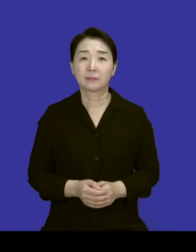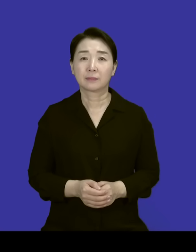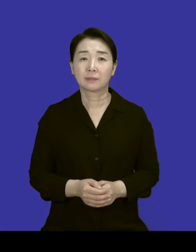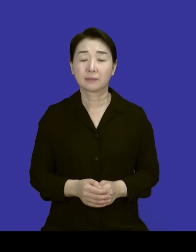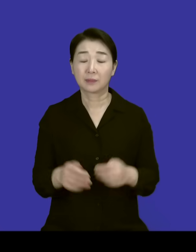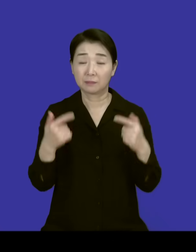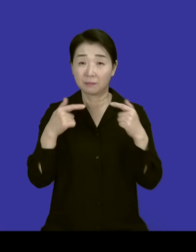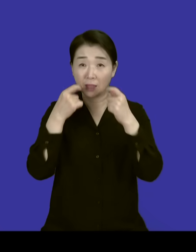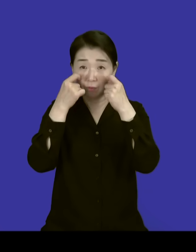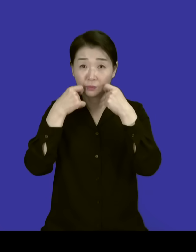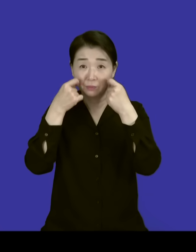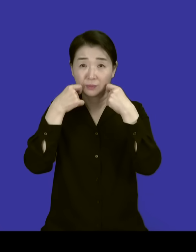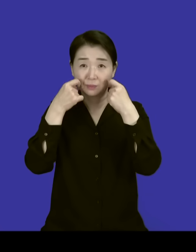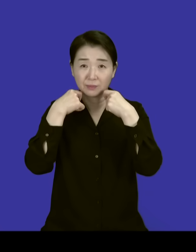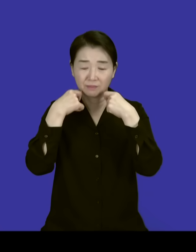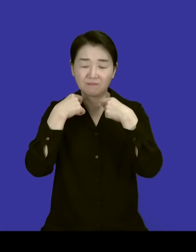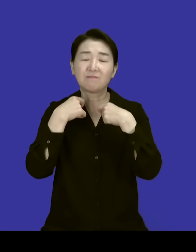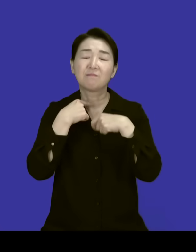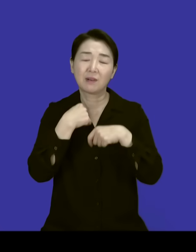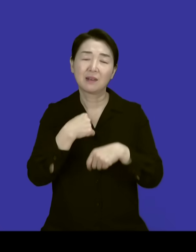매일 우시고 그랬겠죠.